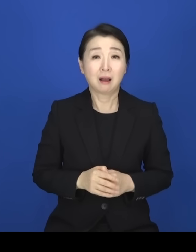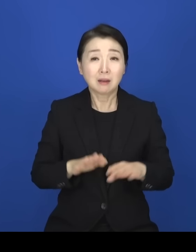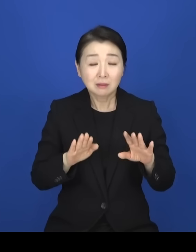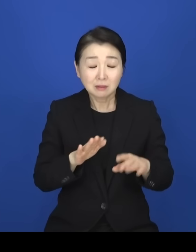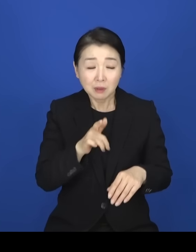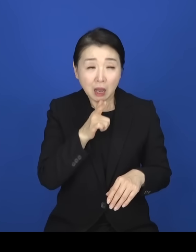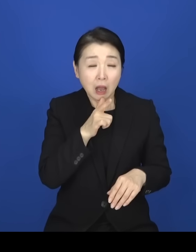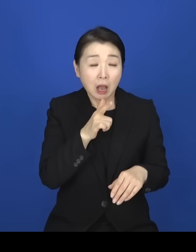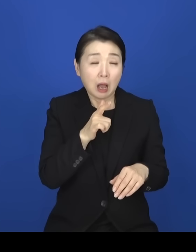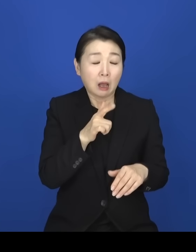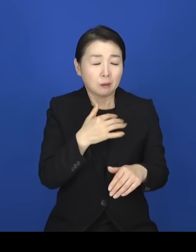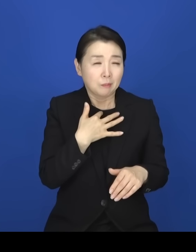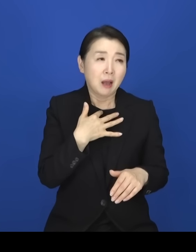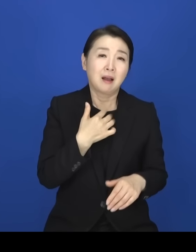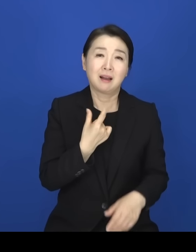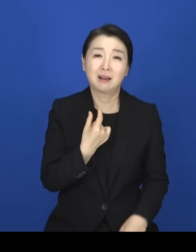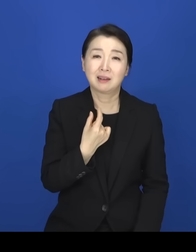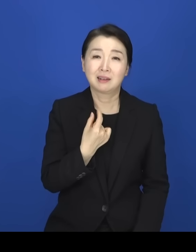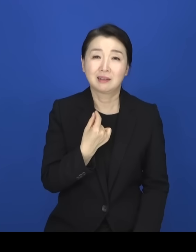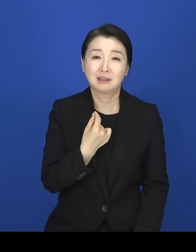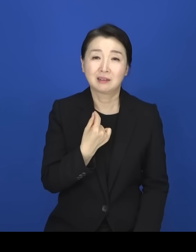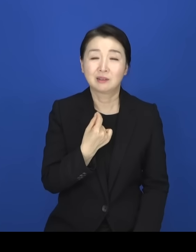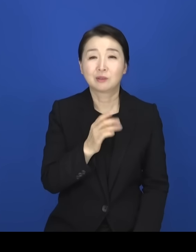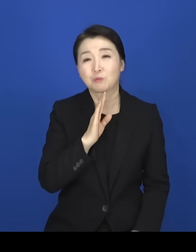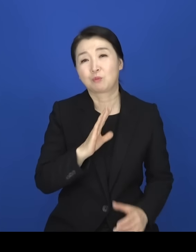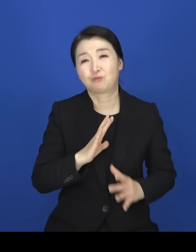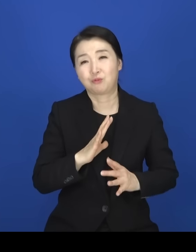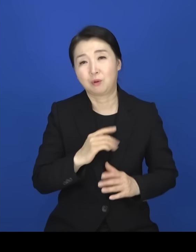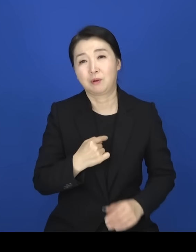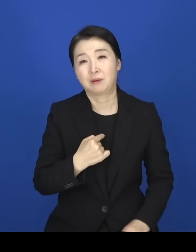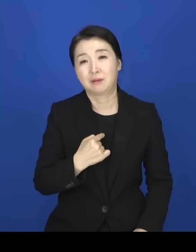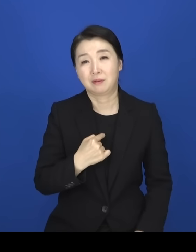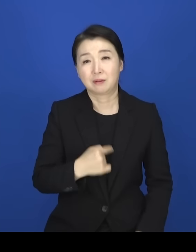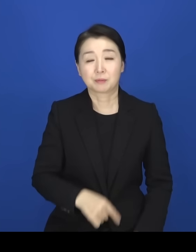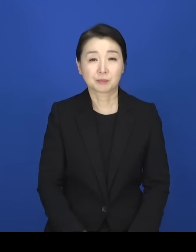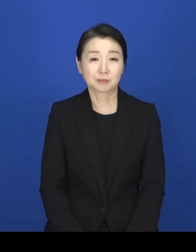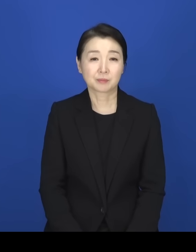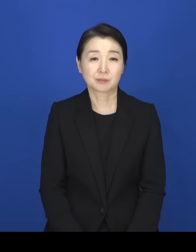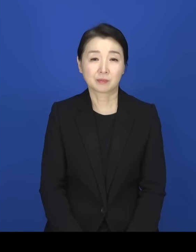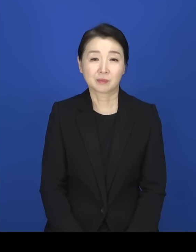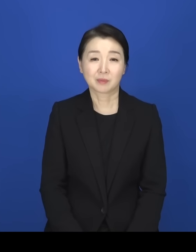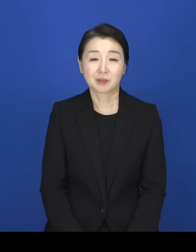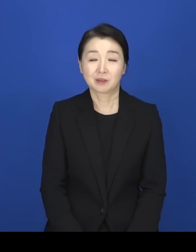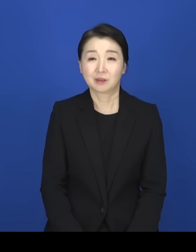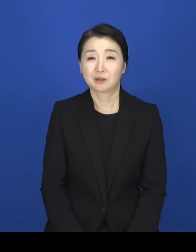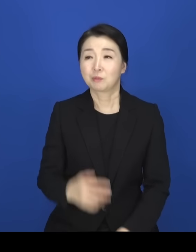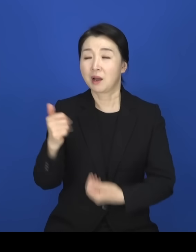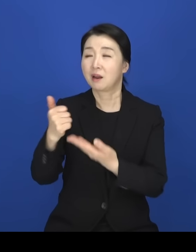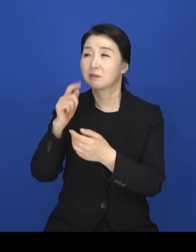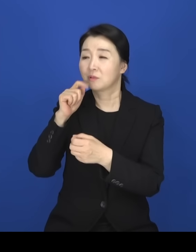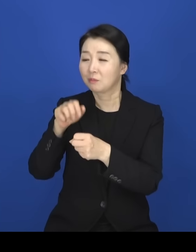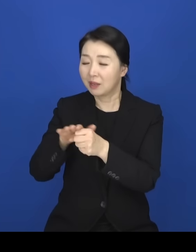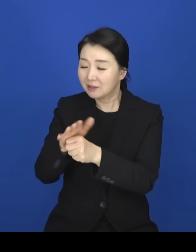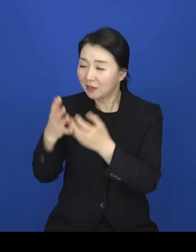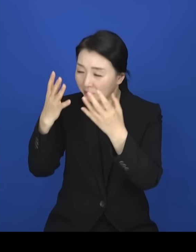너무 끔찍하고 사실은 굉장히 무섭고 그러면서 참 인자하신 하나님이시구나.